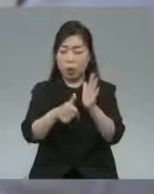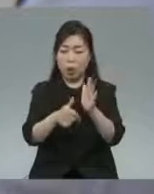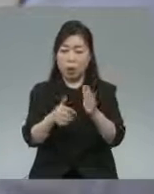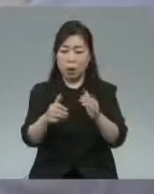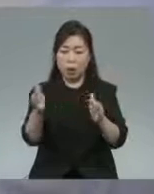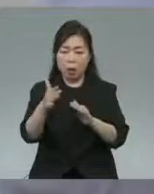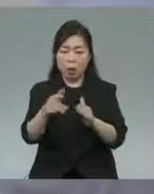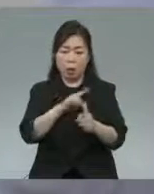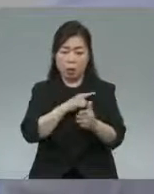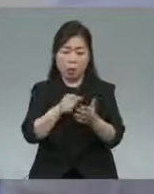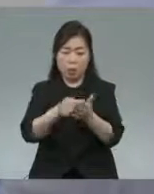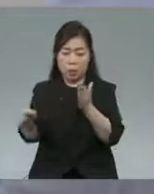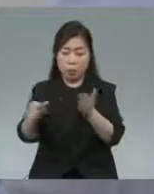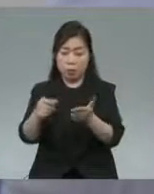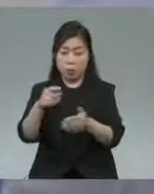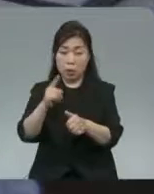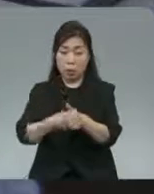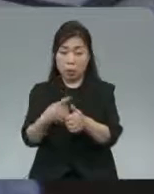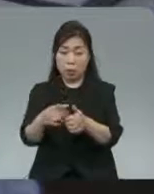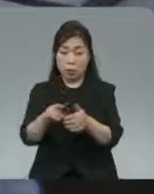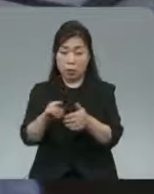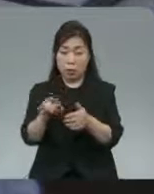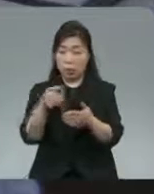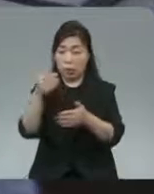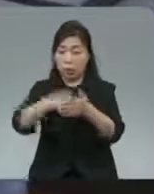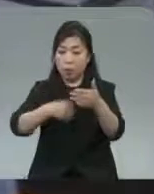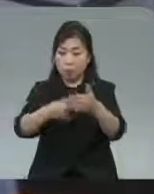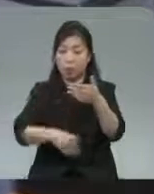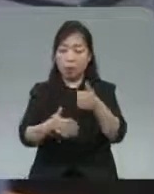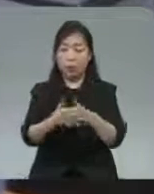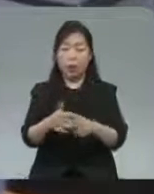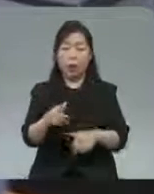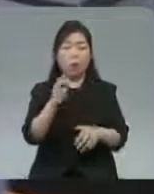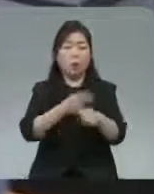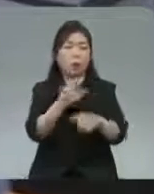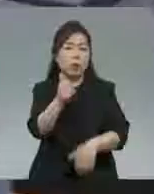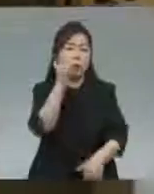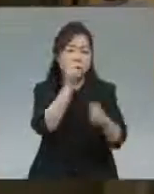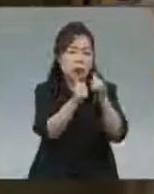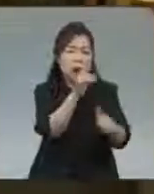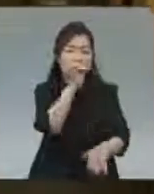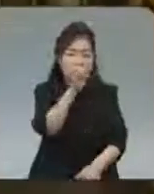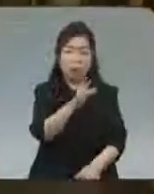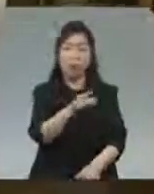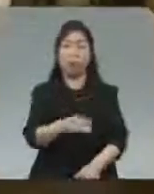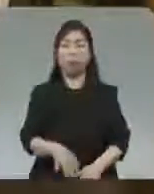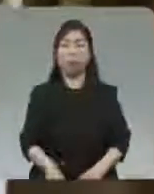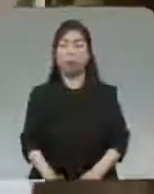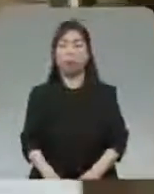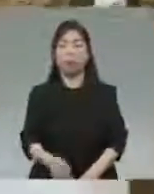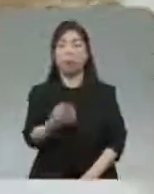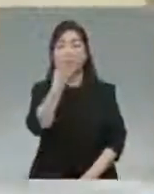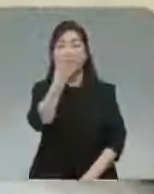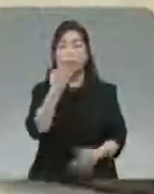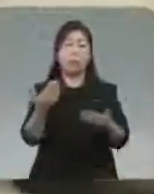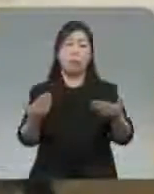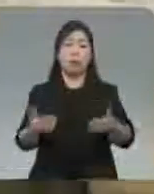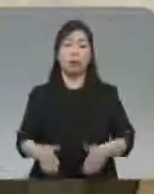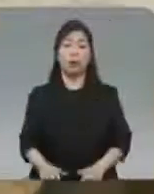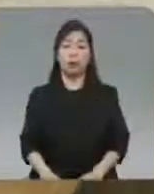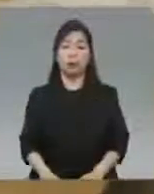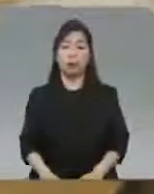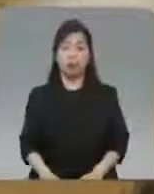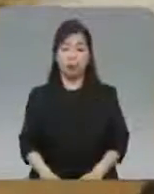dan SMA yang mengalami kerugian akibat gangguan layanan internet ketika mencapai 7700 sekolah di seluruh daerah